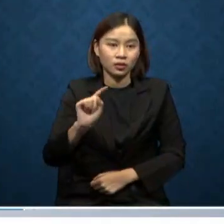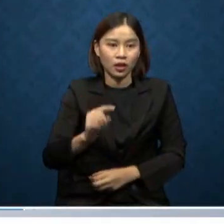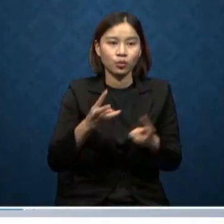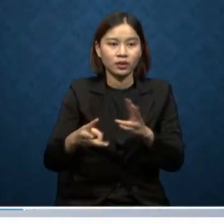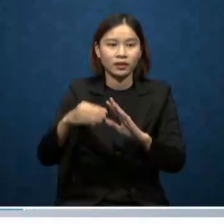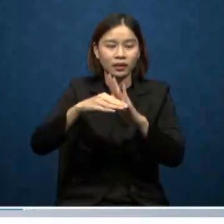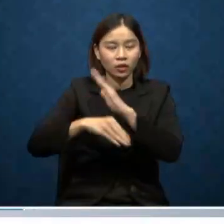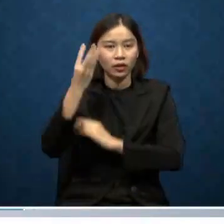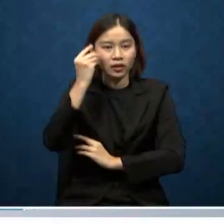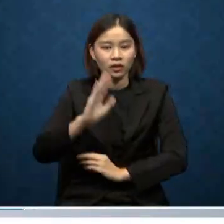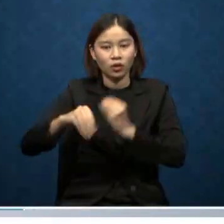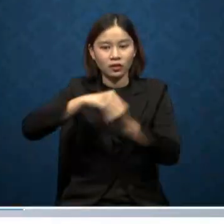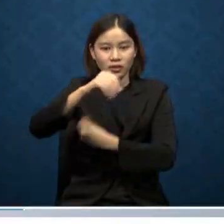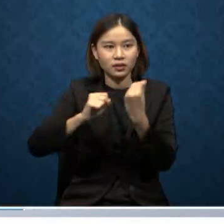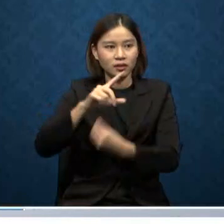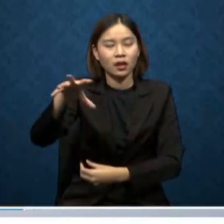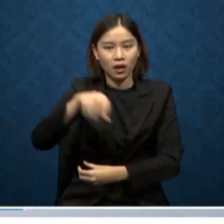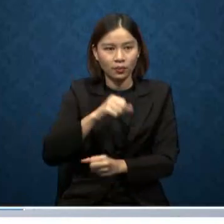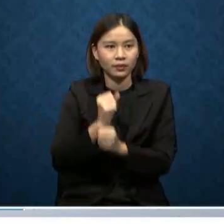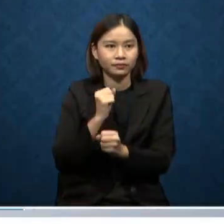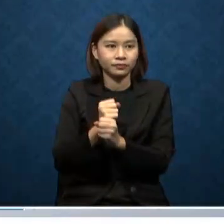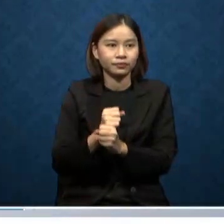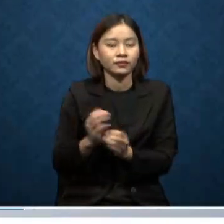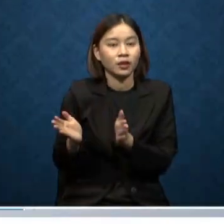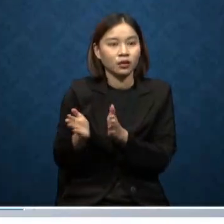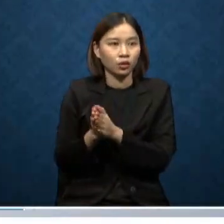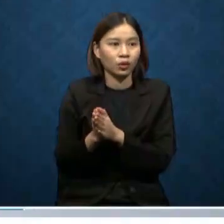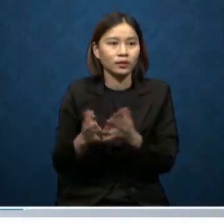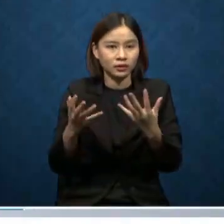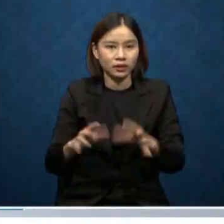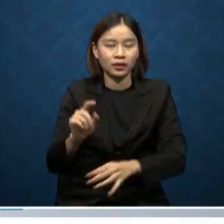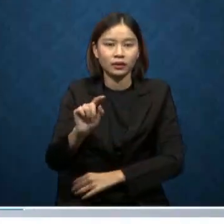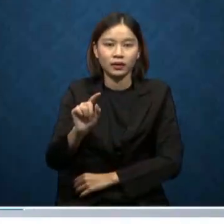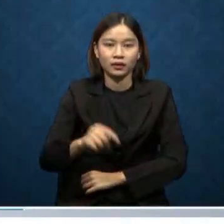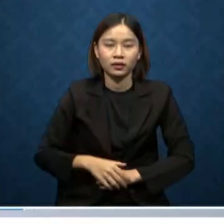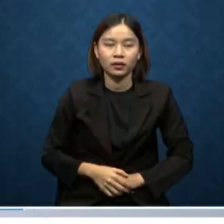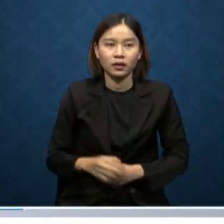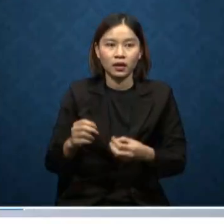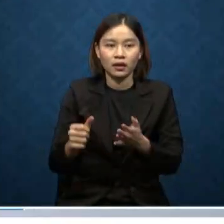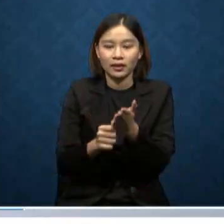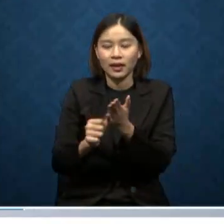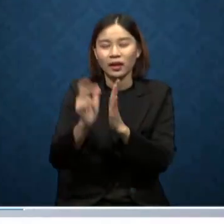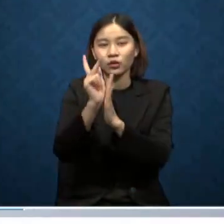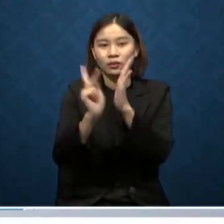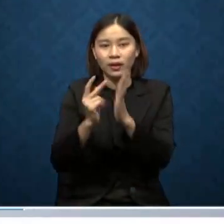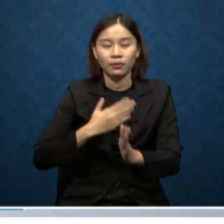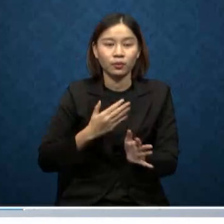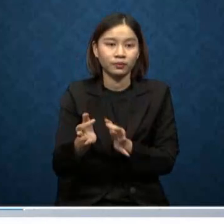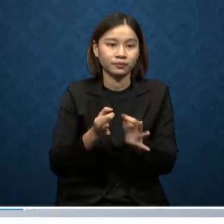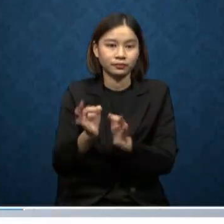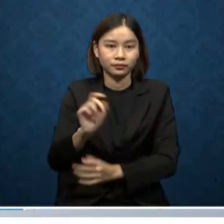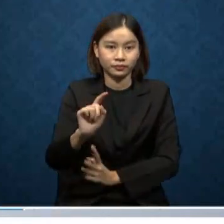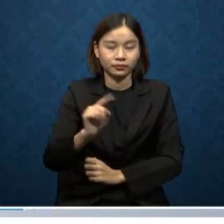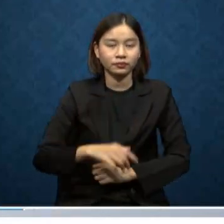หลักคิดทางเซศษาทร ทเราเอามาประกอบเข้าส่นใเรื่องของการแก้ไขกฎหมาย ผมตองเร่อยนี้ครั